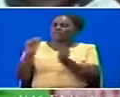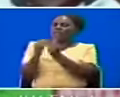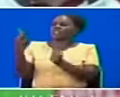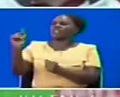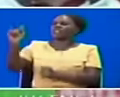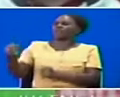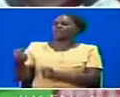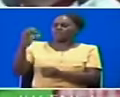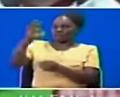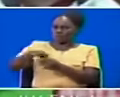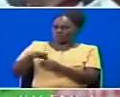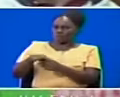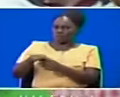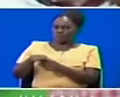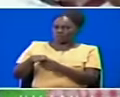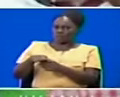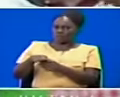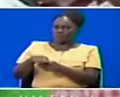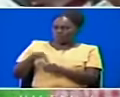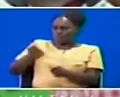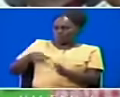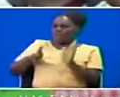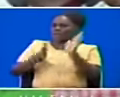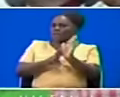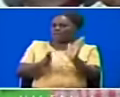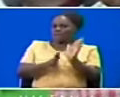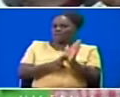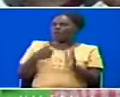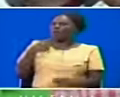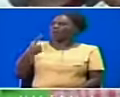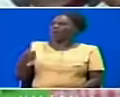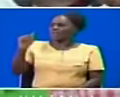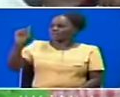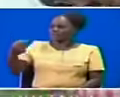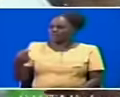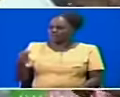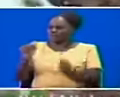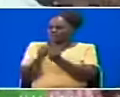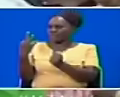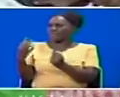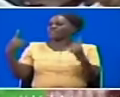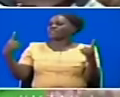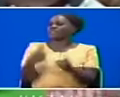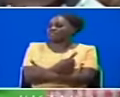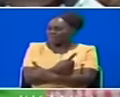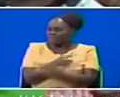213,000 zilipigwa kura. Na kura zilizopigwa za women rep ni 113,000. Kuna tofauti